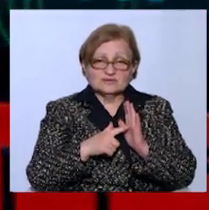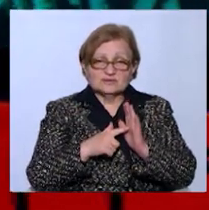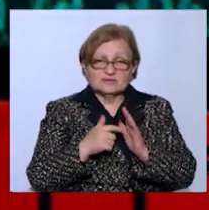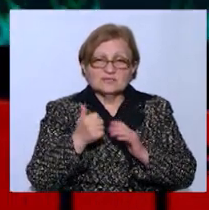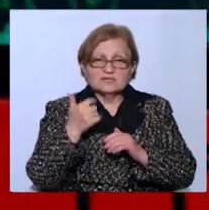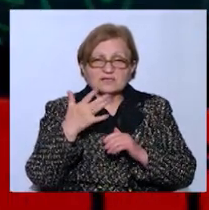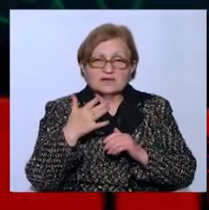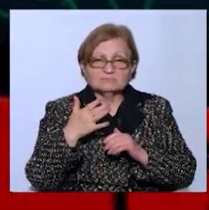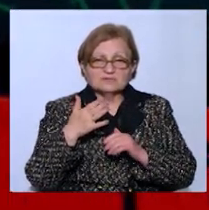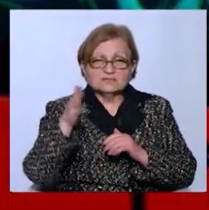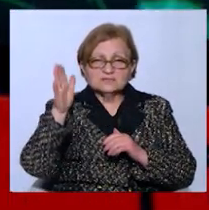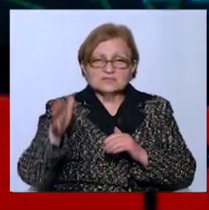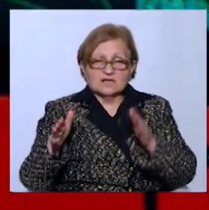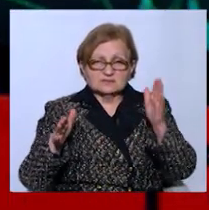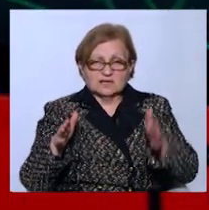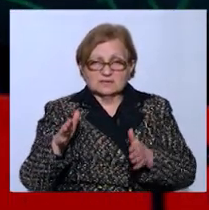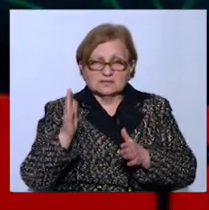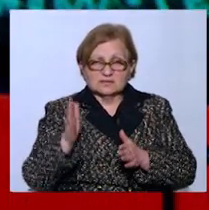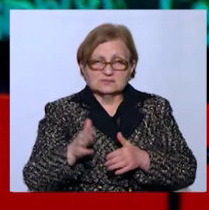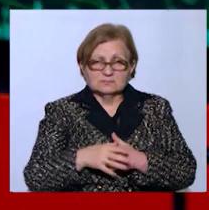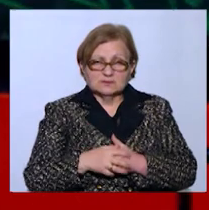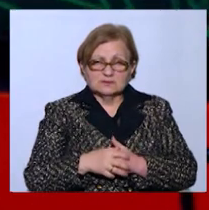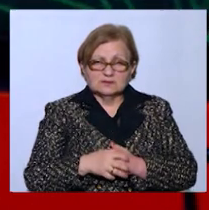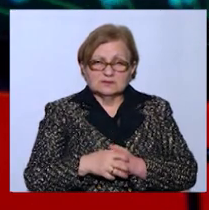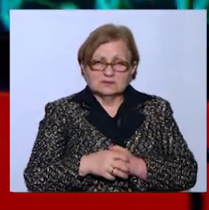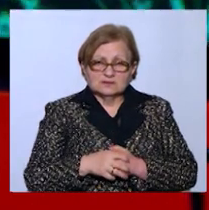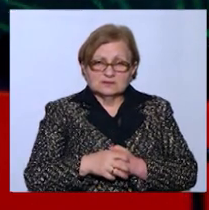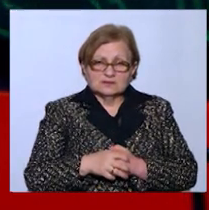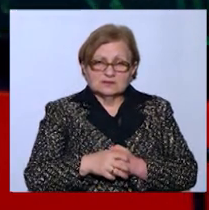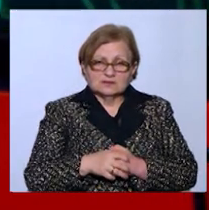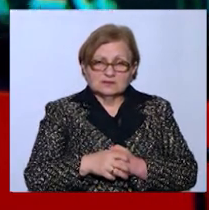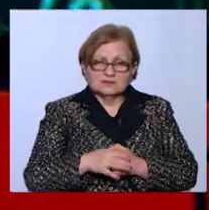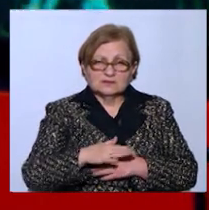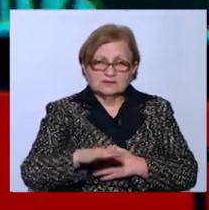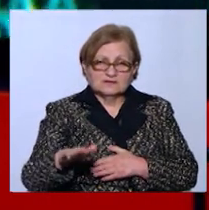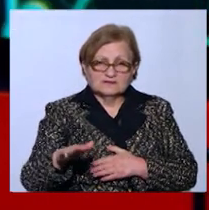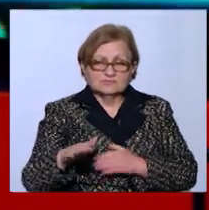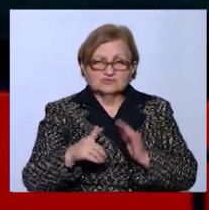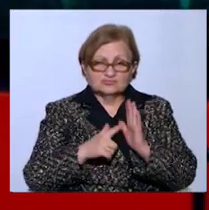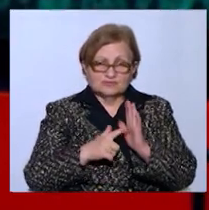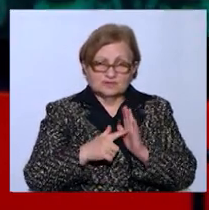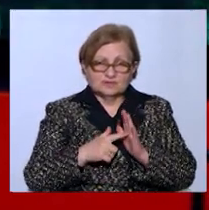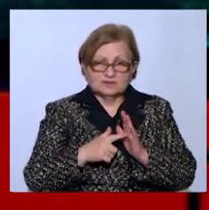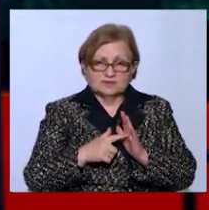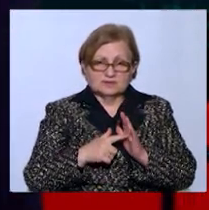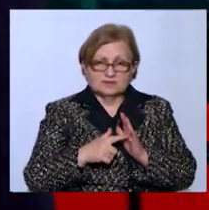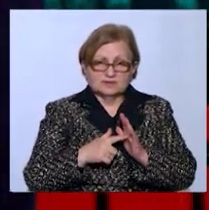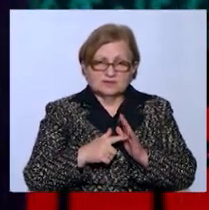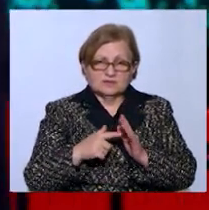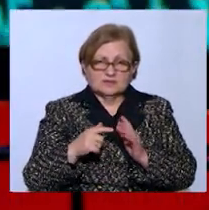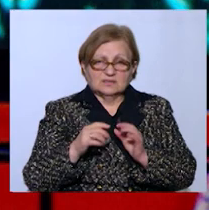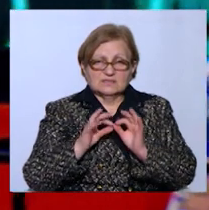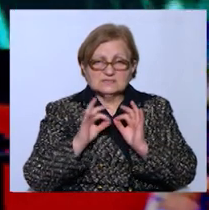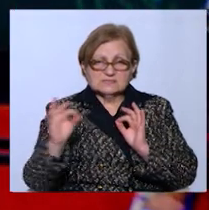რამდენი წახნაგი ექნება 6-5 პირამიდას? 6-5 პირამიდა 1 ძილზე და 7. რამდენი ციბო